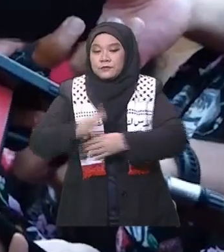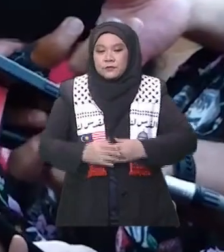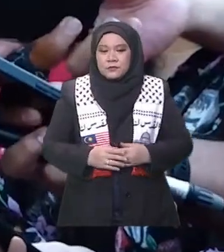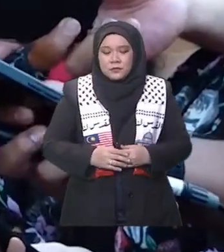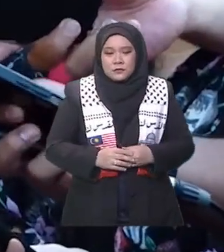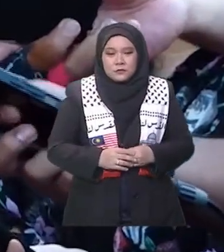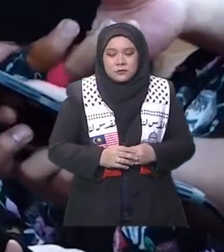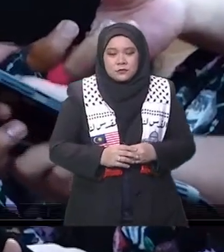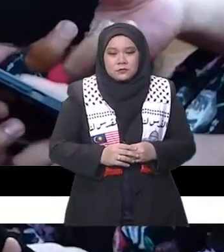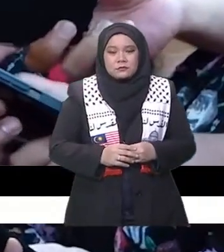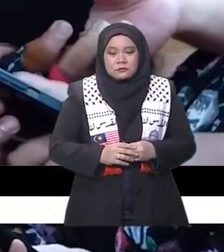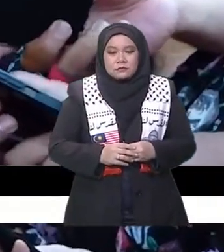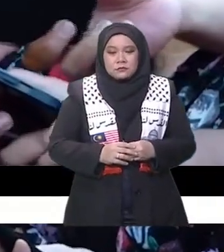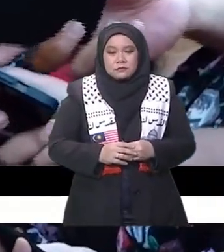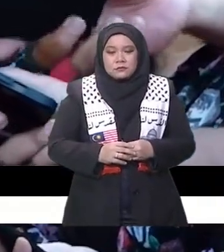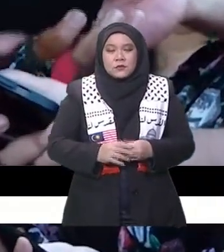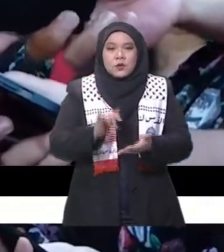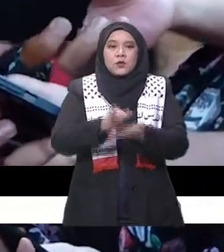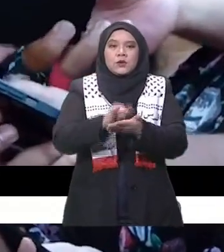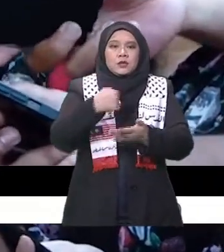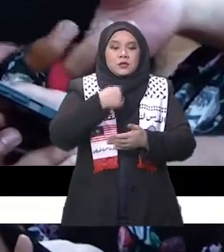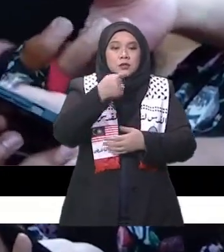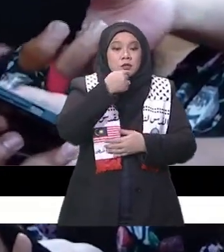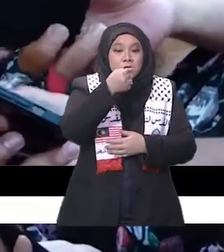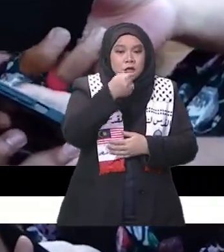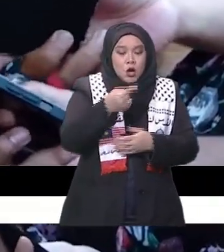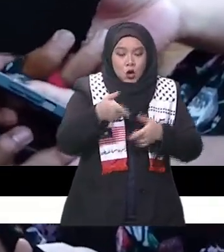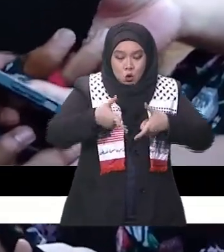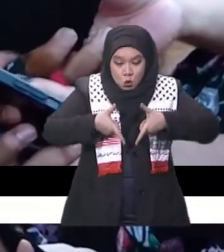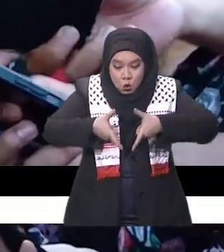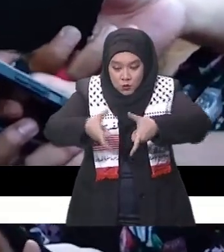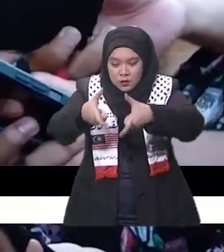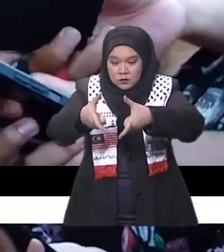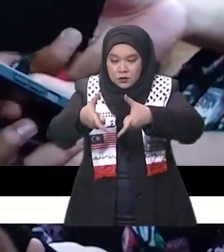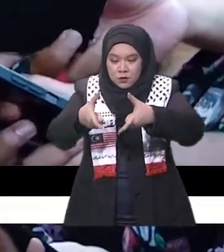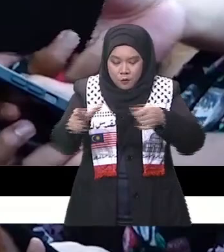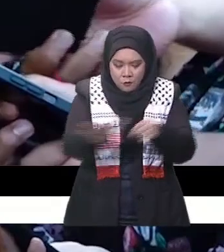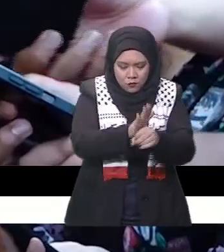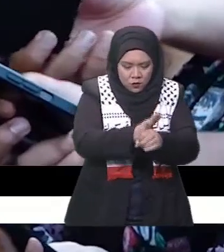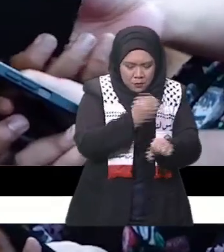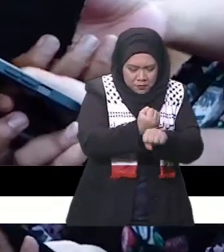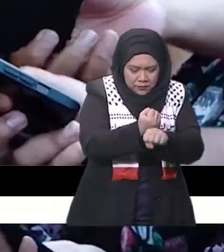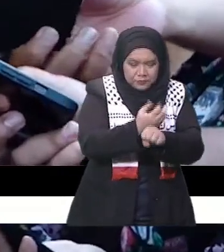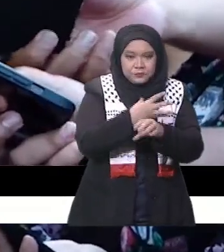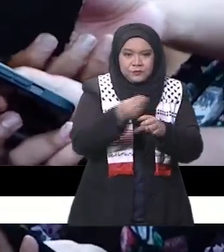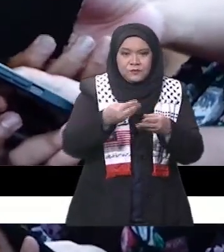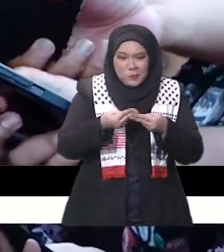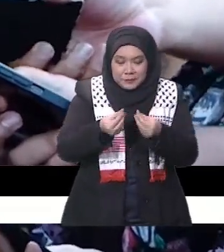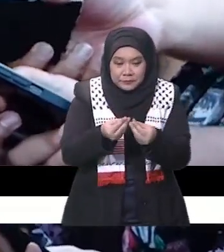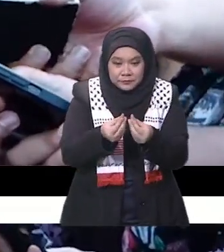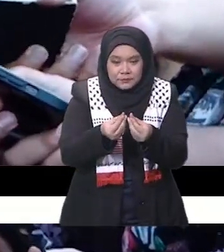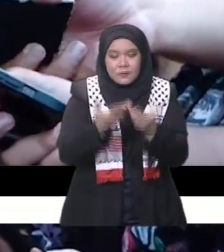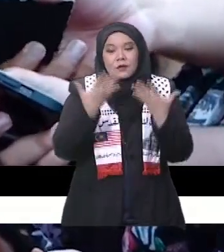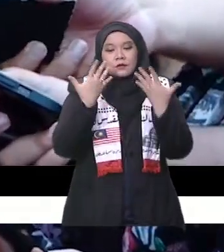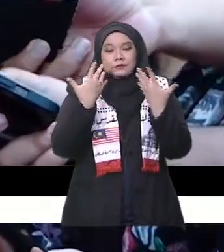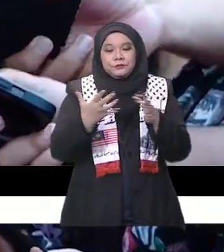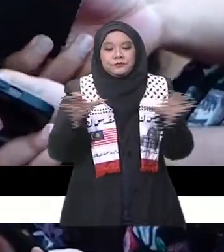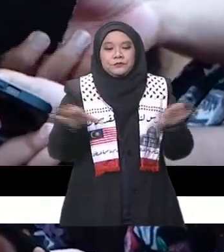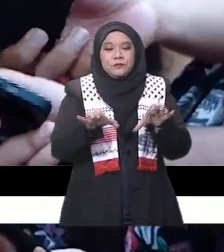E6 ya itu yang saya kata longkang yang tersumbat oleh batu dan juga tanah dan ia